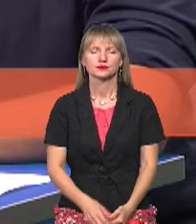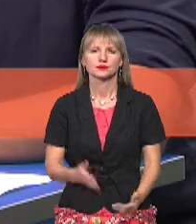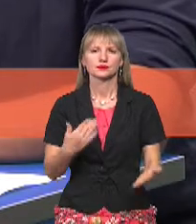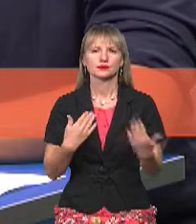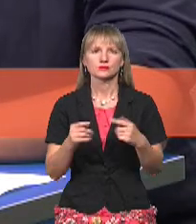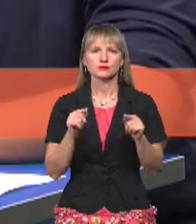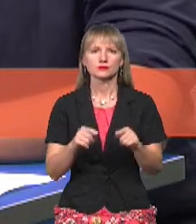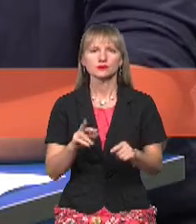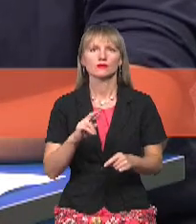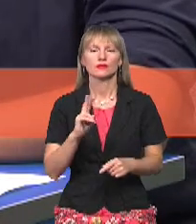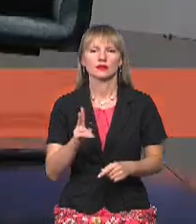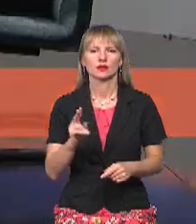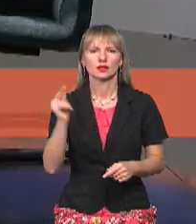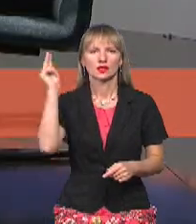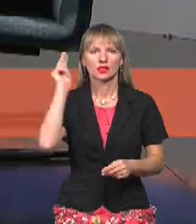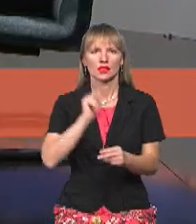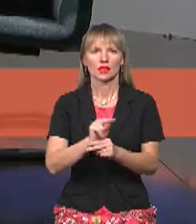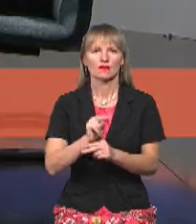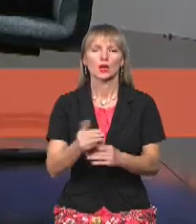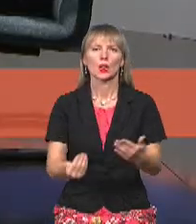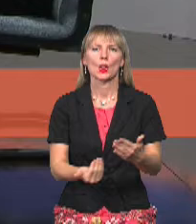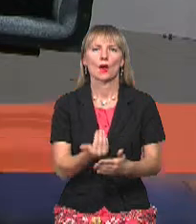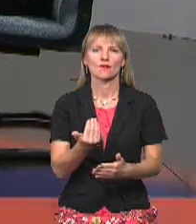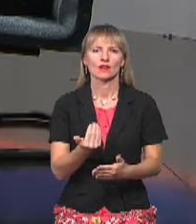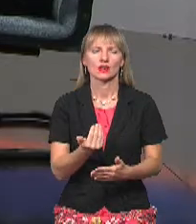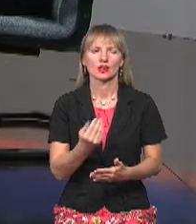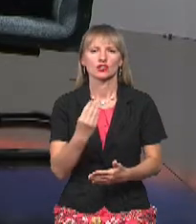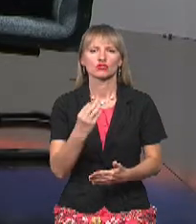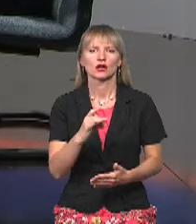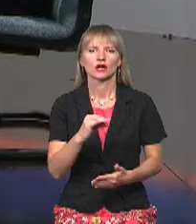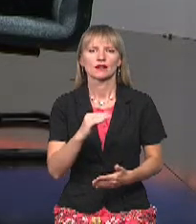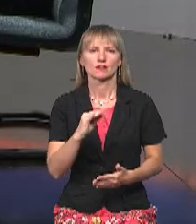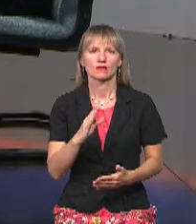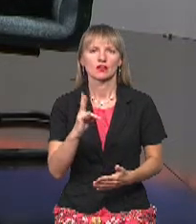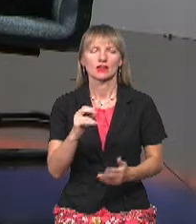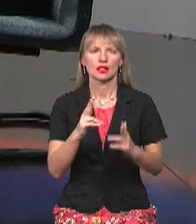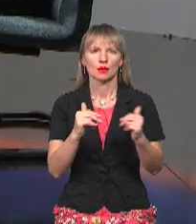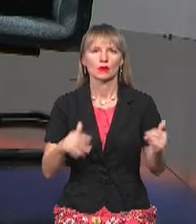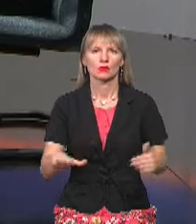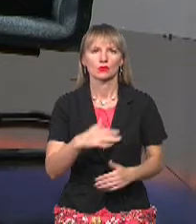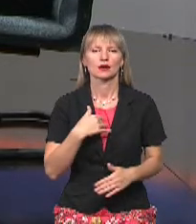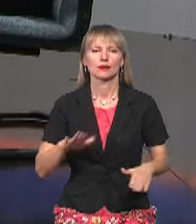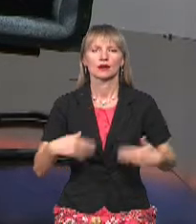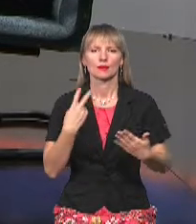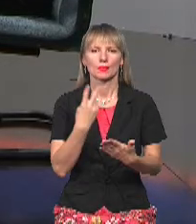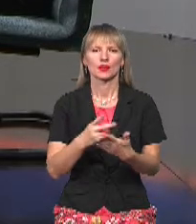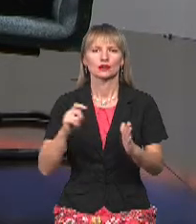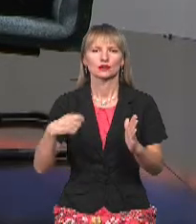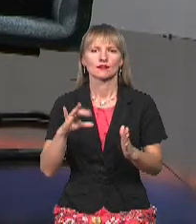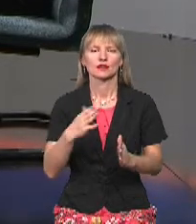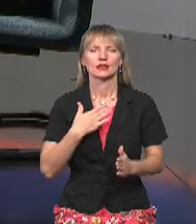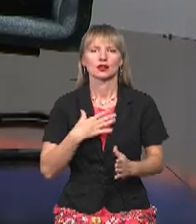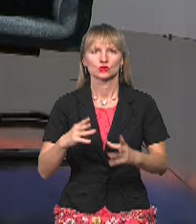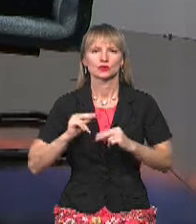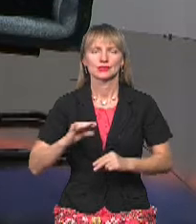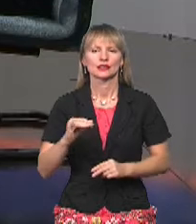Стосовно того, як навчали нових шерифів на Дніпропетровщині, я пропоную подивитися сюжет від наших